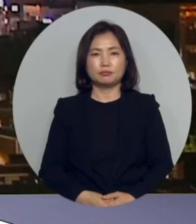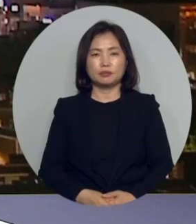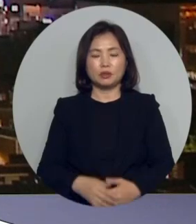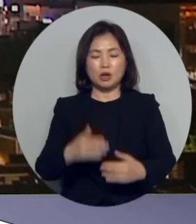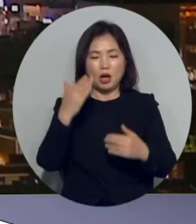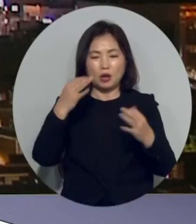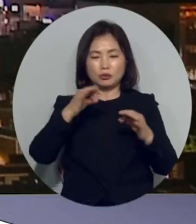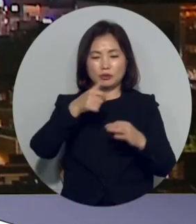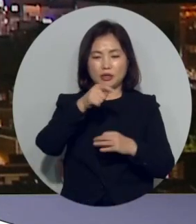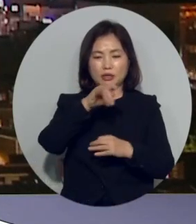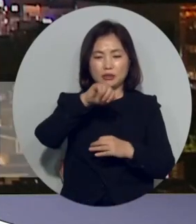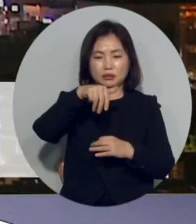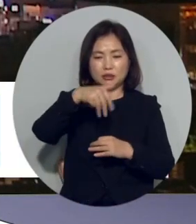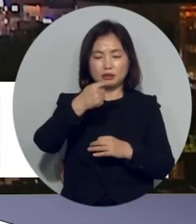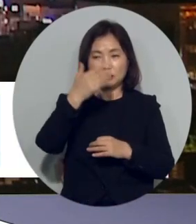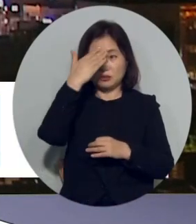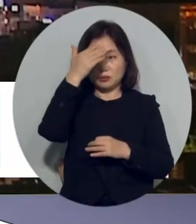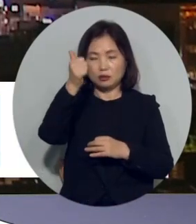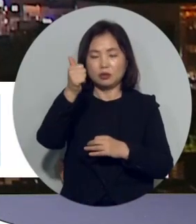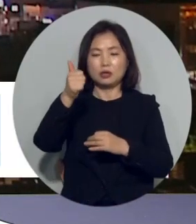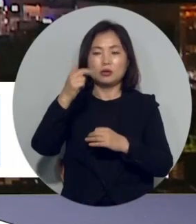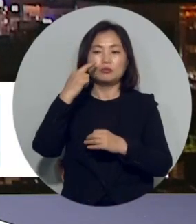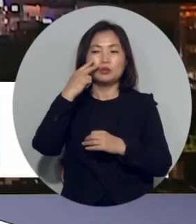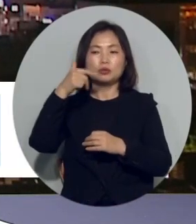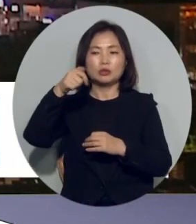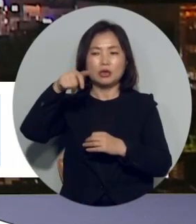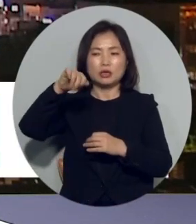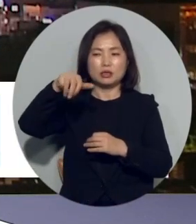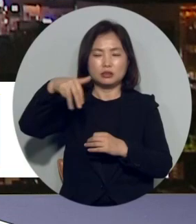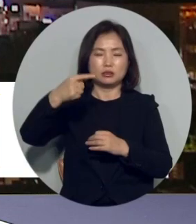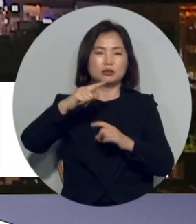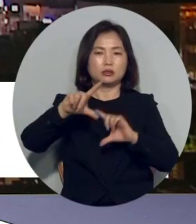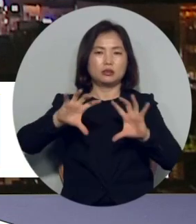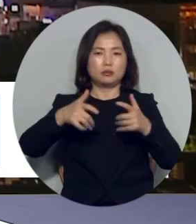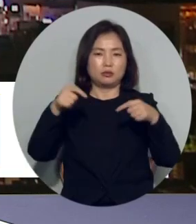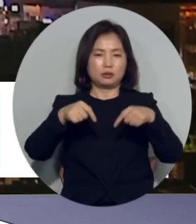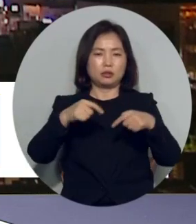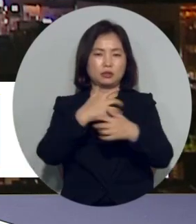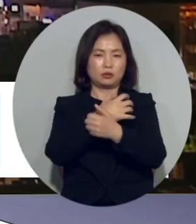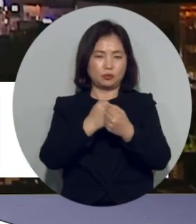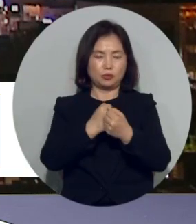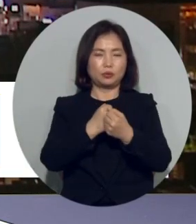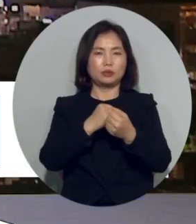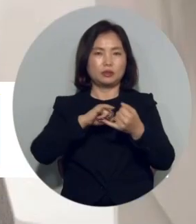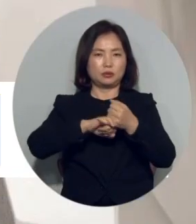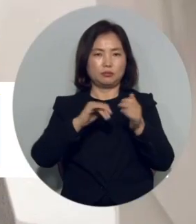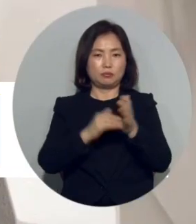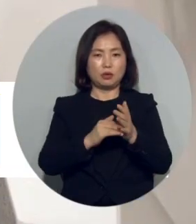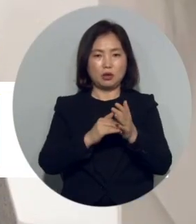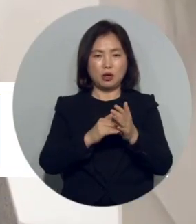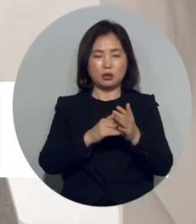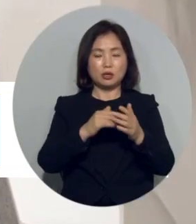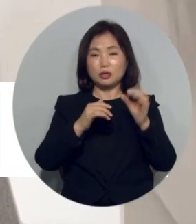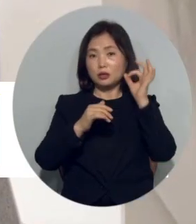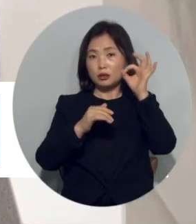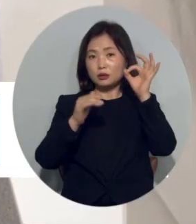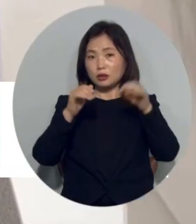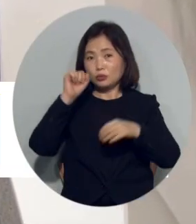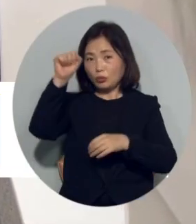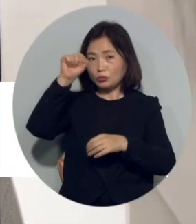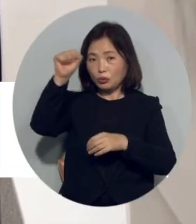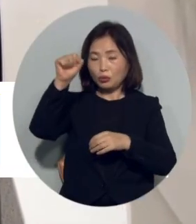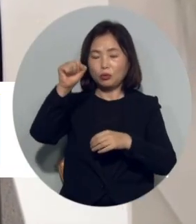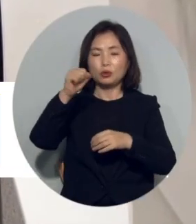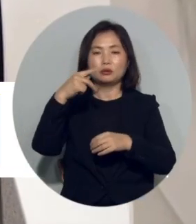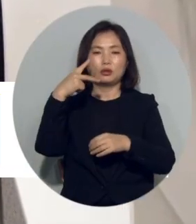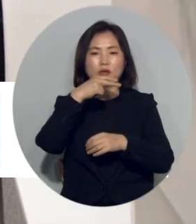한국 h 의 모회사인 미국 h 가 국제 교섭을 약속하면서 대성산업 본사 앞에서 열흘 째 이어지던 노조의